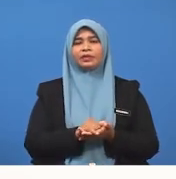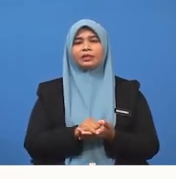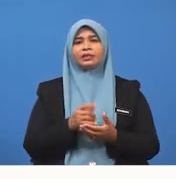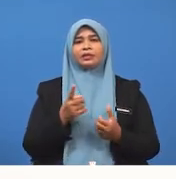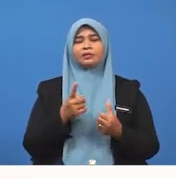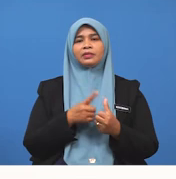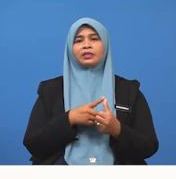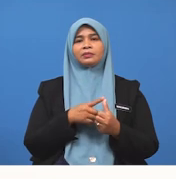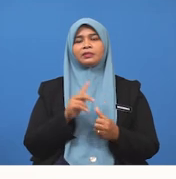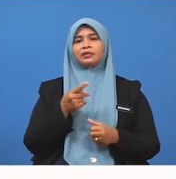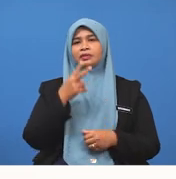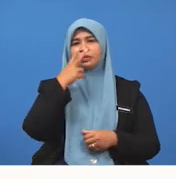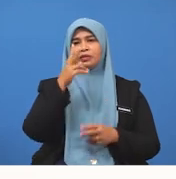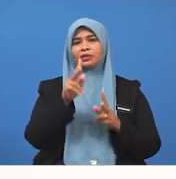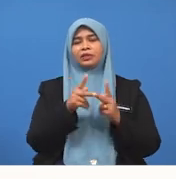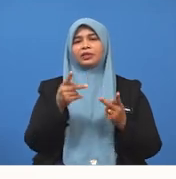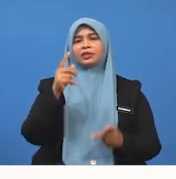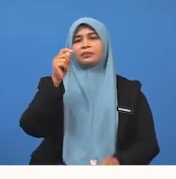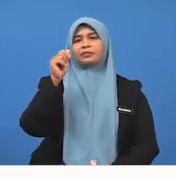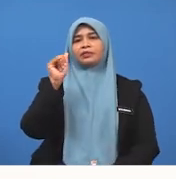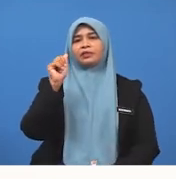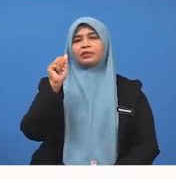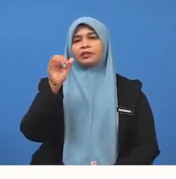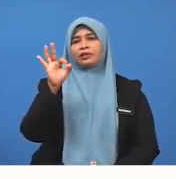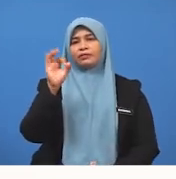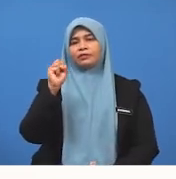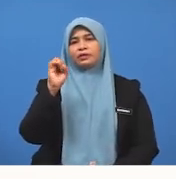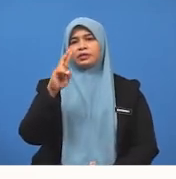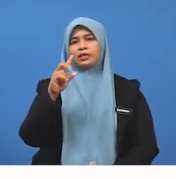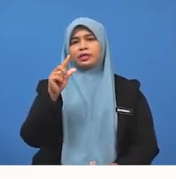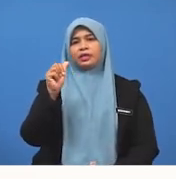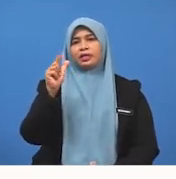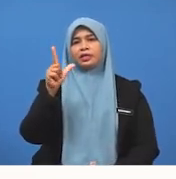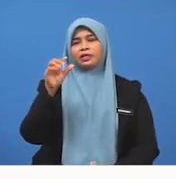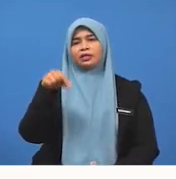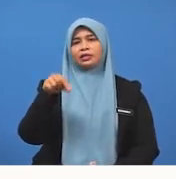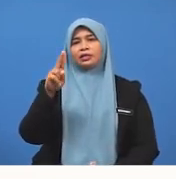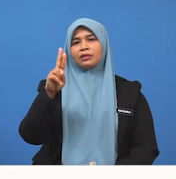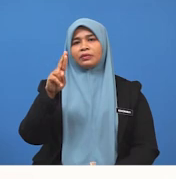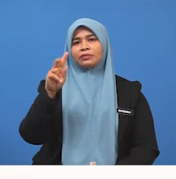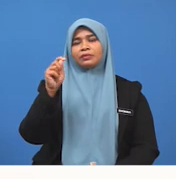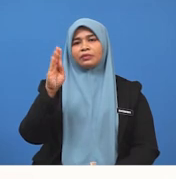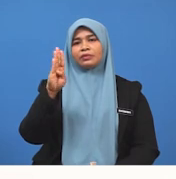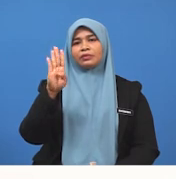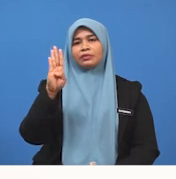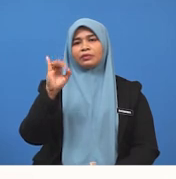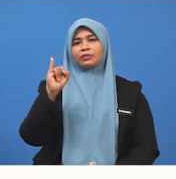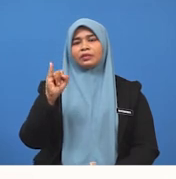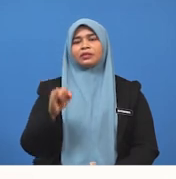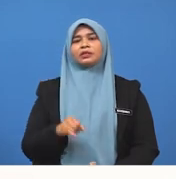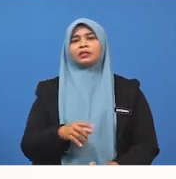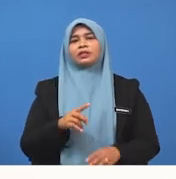kita lihat kitab tafsir al-qurthubi kitab tafsir ini ditulis oleh